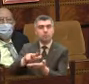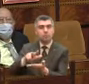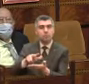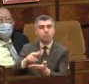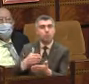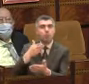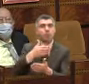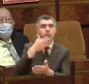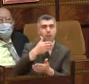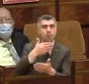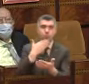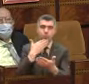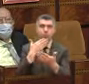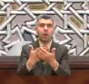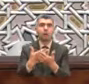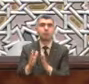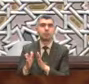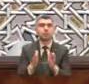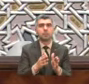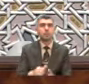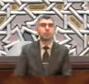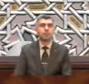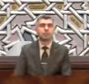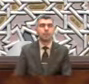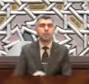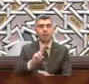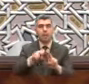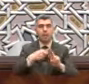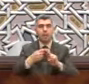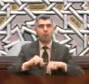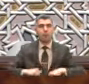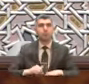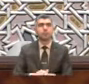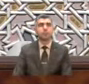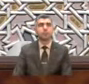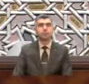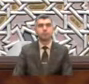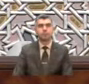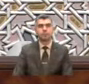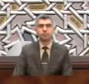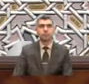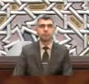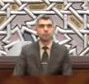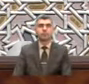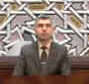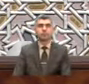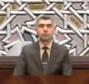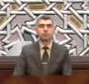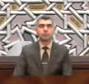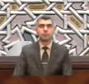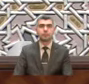والتنميه المستدامه؟ وشكرا. شكرا سيد نائب محترم. الكلمه لكم السيد الوزير قصد الجواب، تفضلوا.